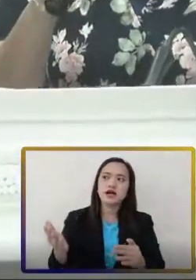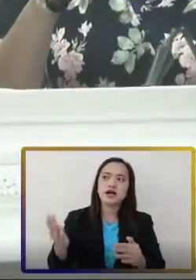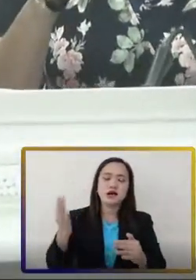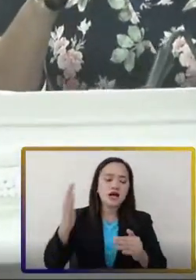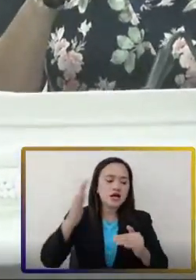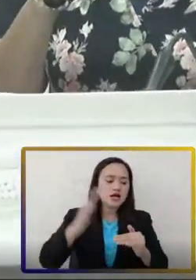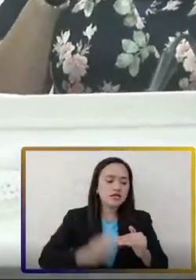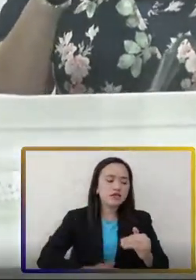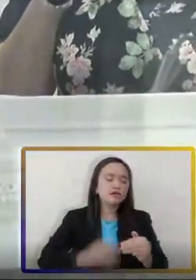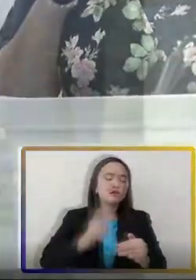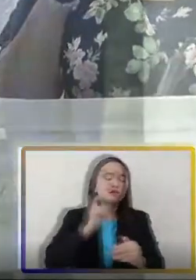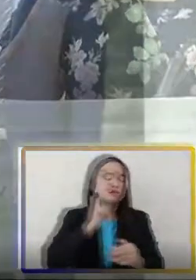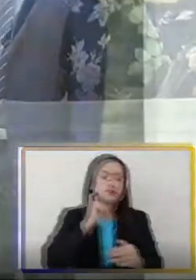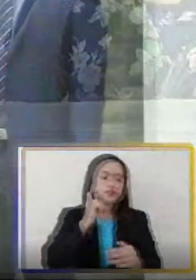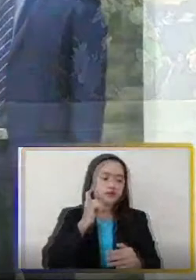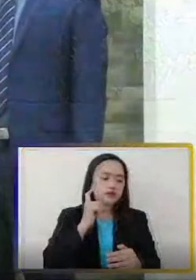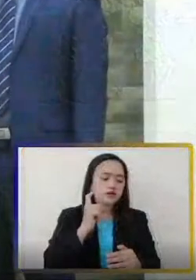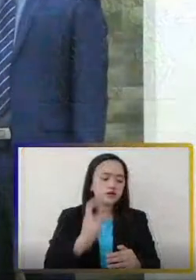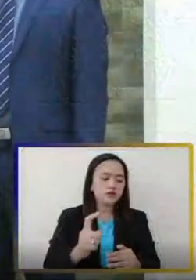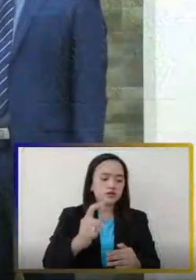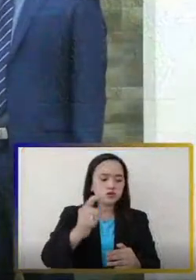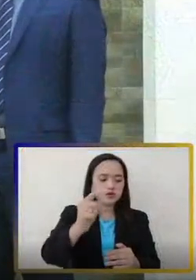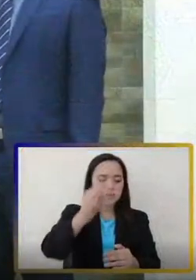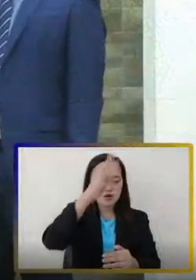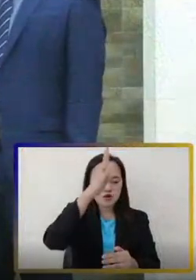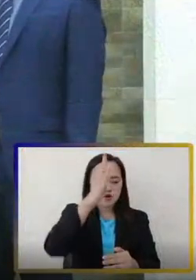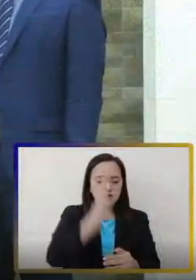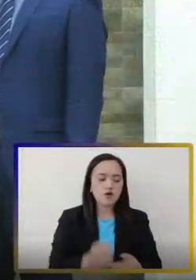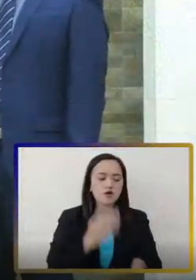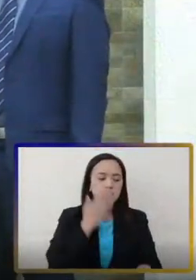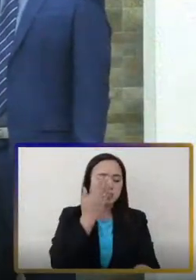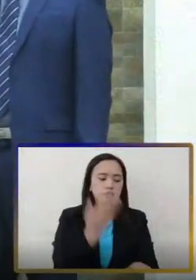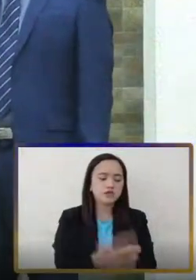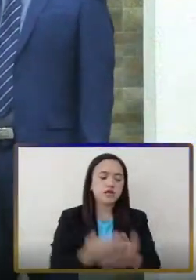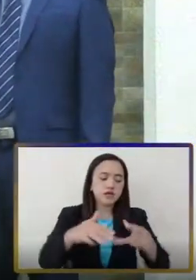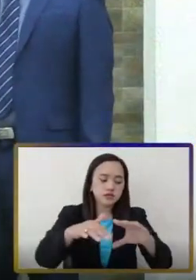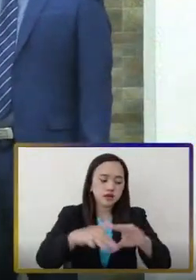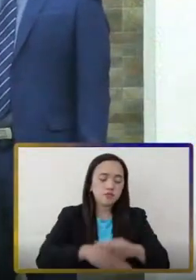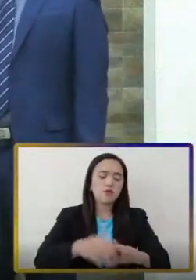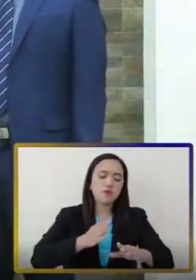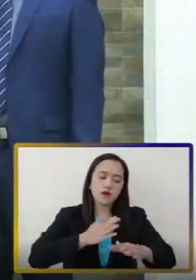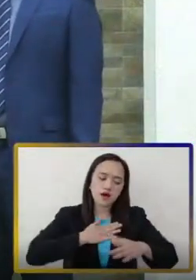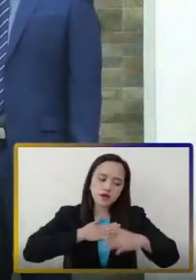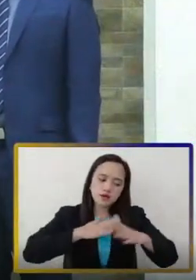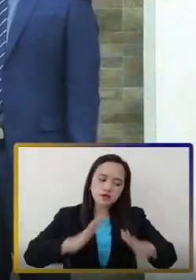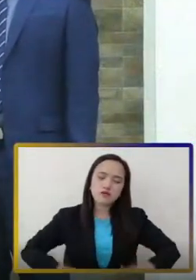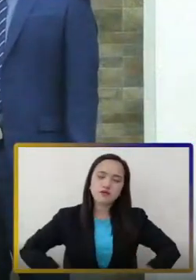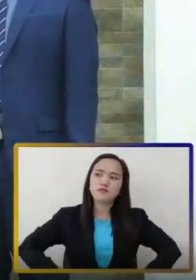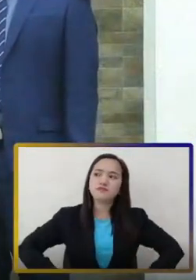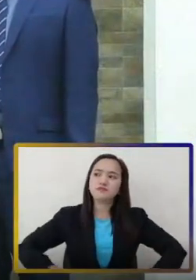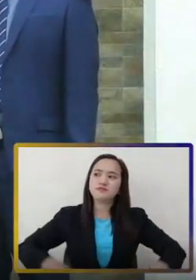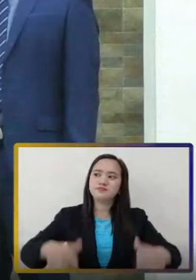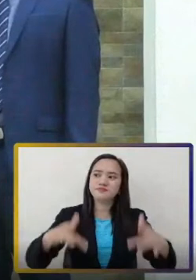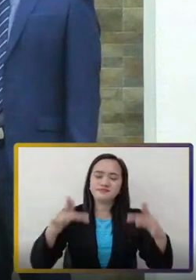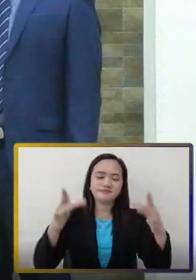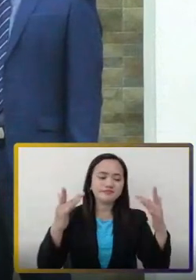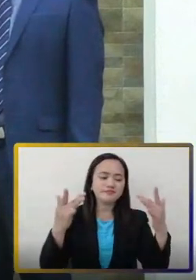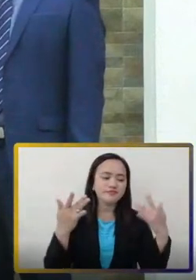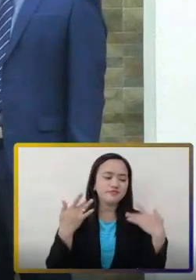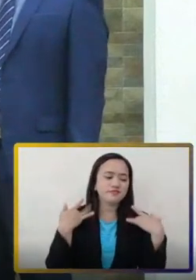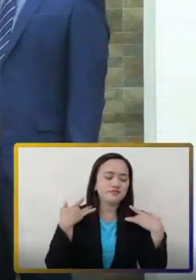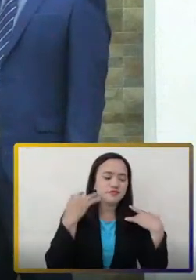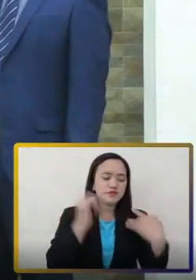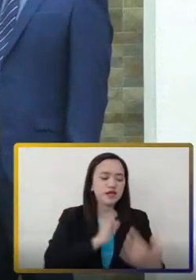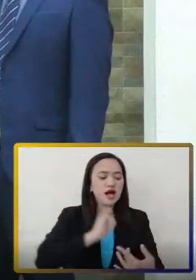pahayag. Mabuti ang Diyos sa buhay ko,